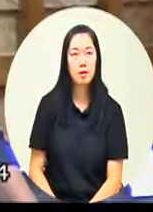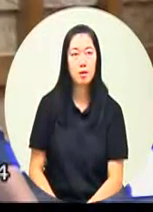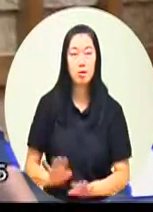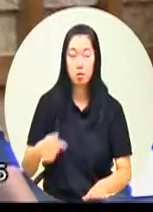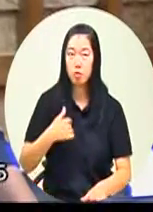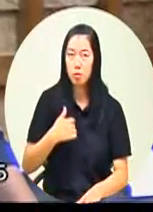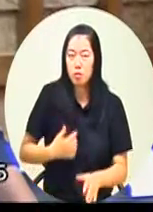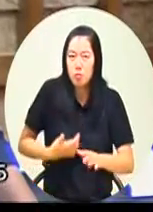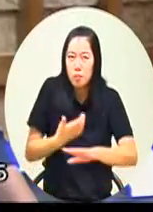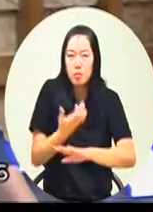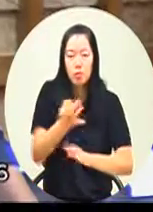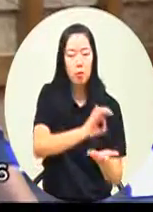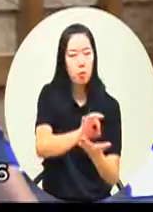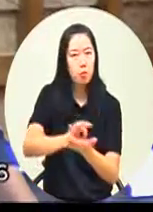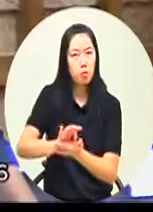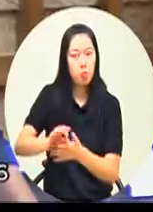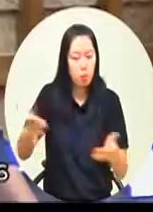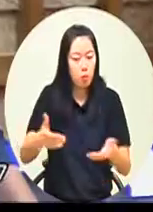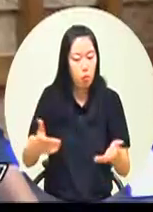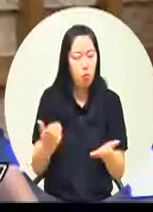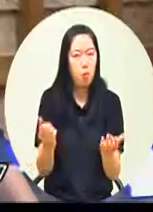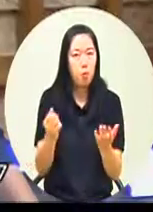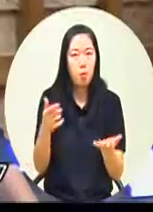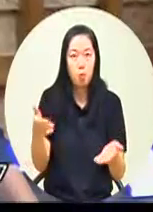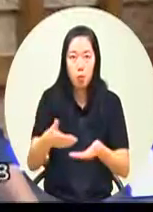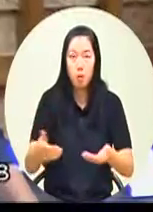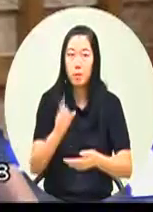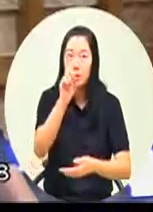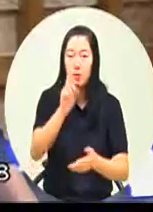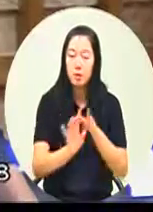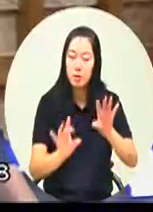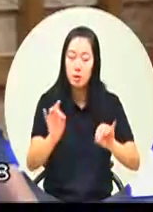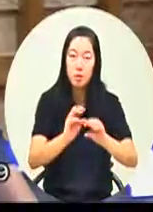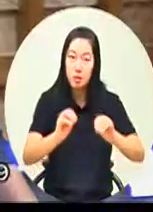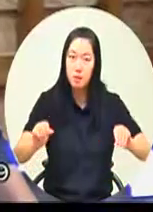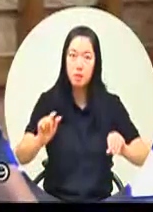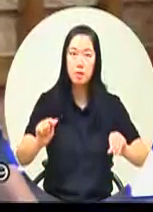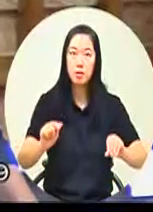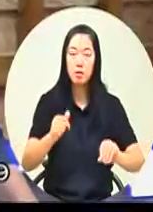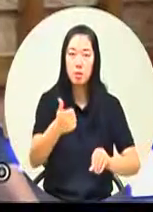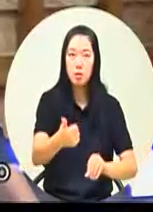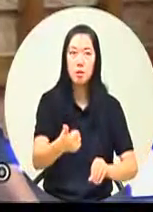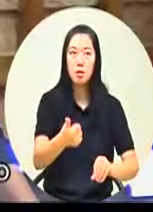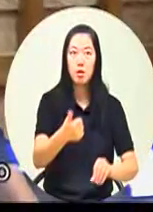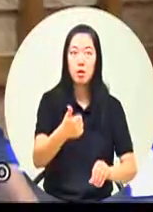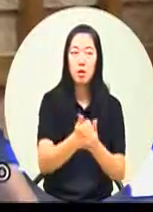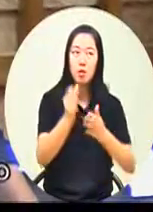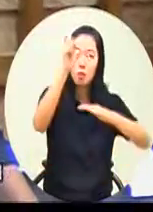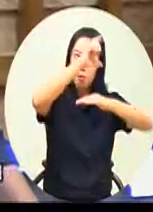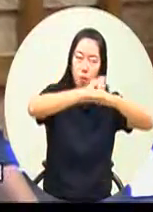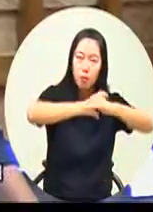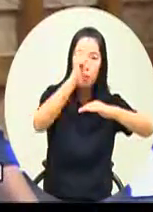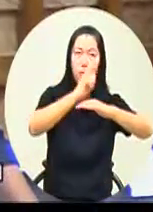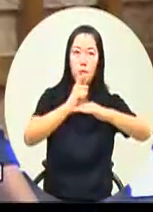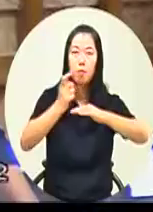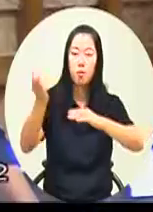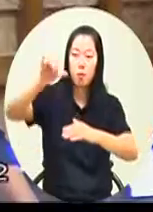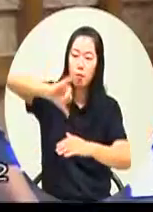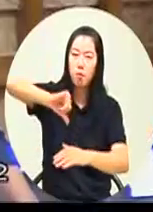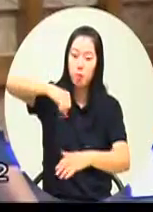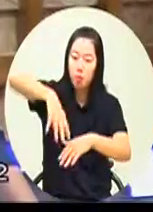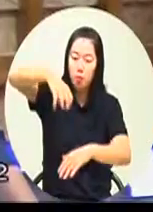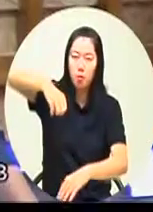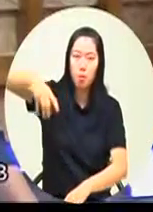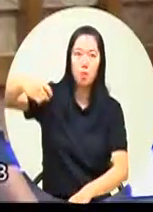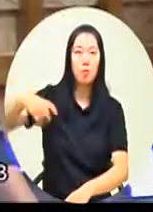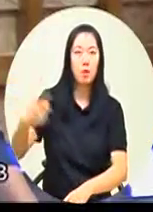了那么多钱开辟了一个湿地公园，那边的夕阳，那边的倒立水母，那边的一些生态，我